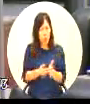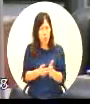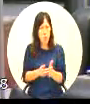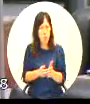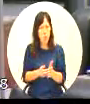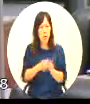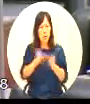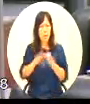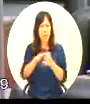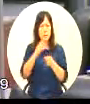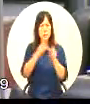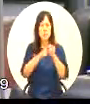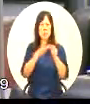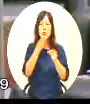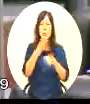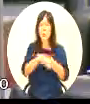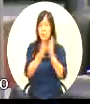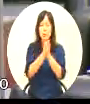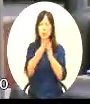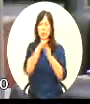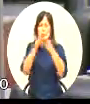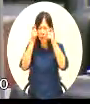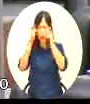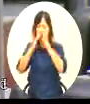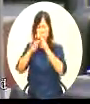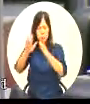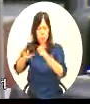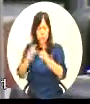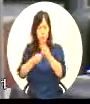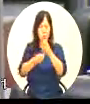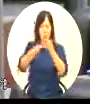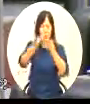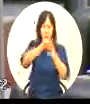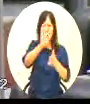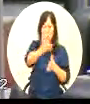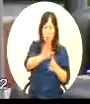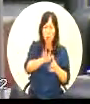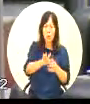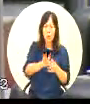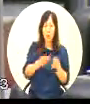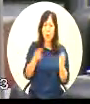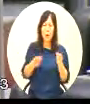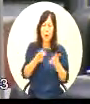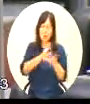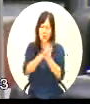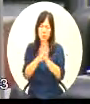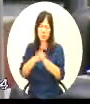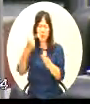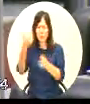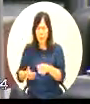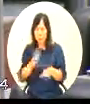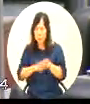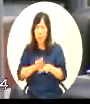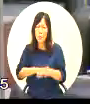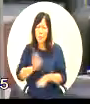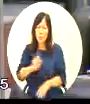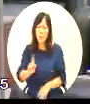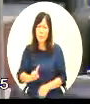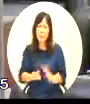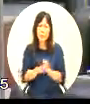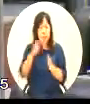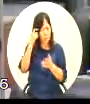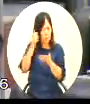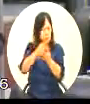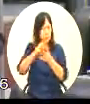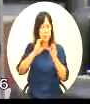在内阁的成员好多都有高雄经验的这些政务官，为什么我们的速度会比别人慢？那这个部分我是不是先请